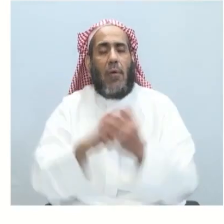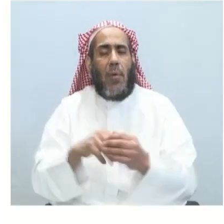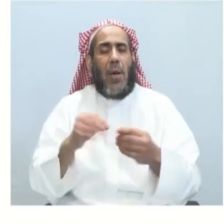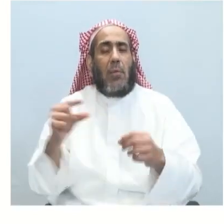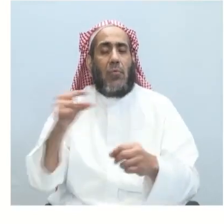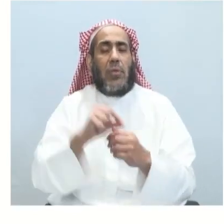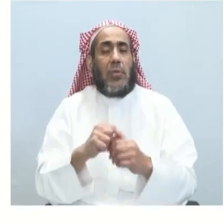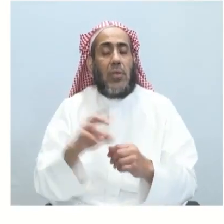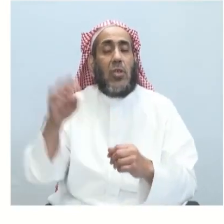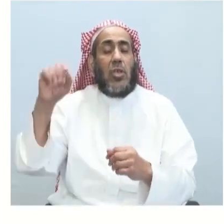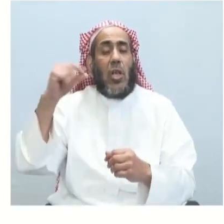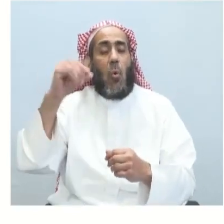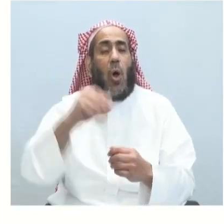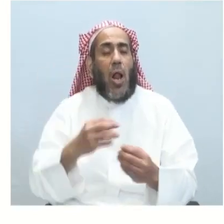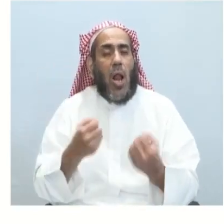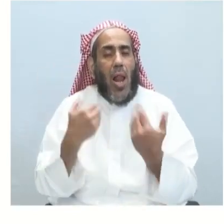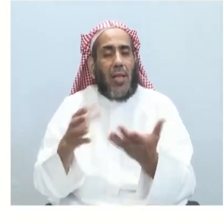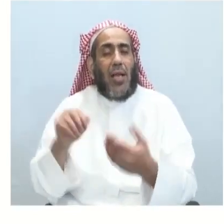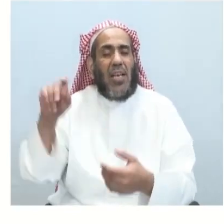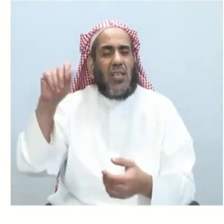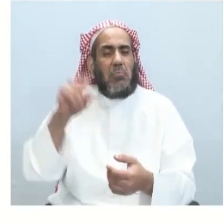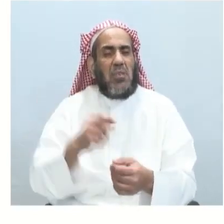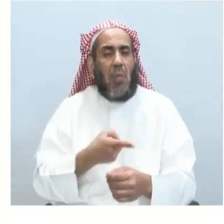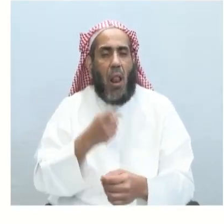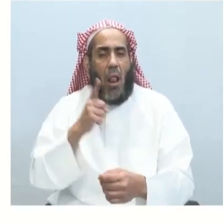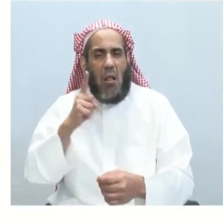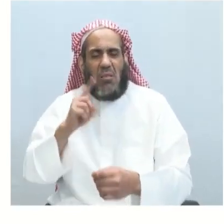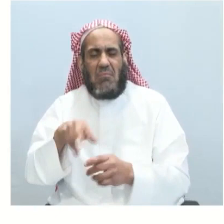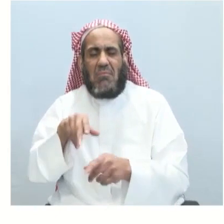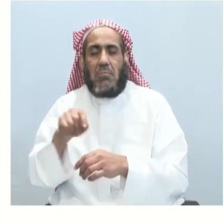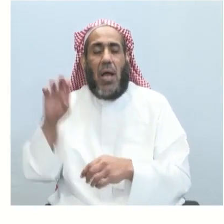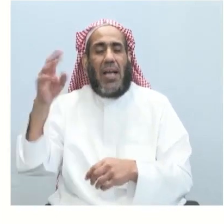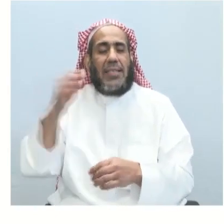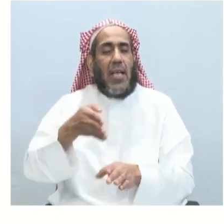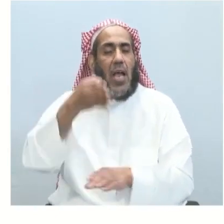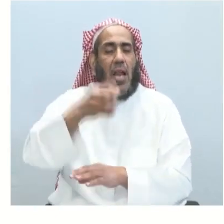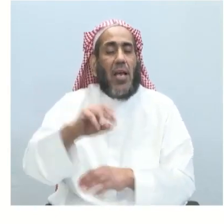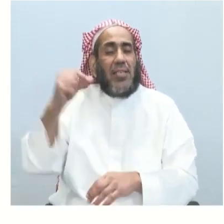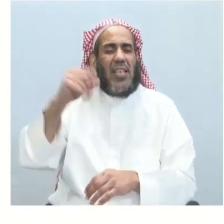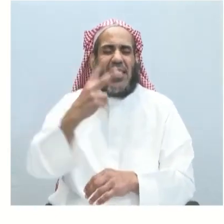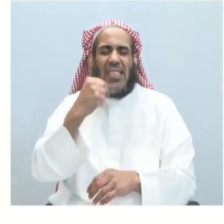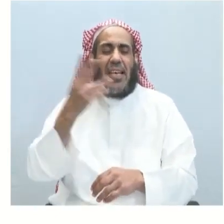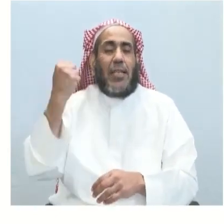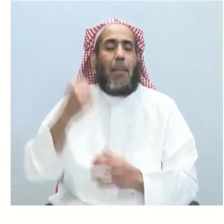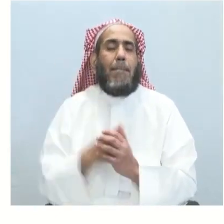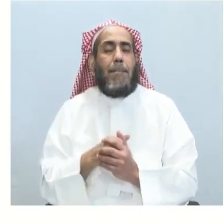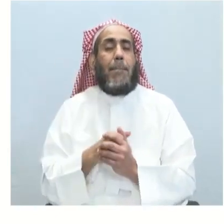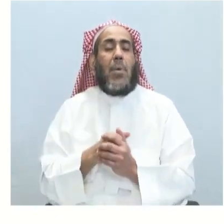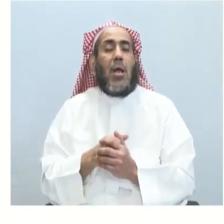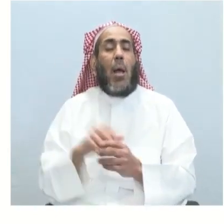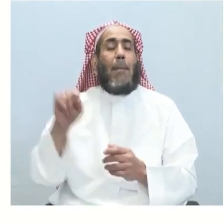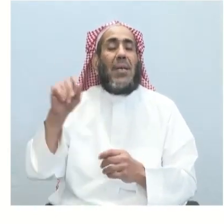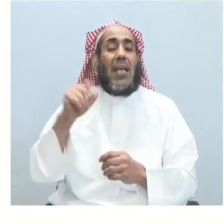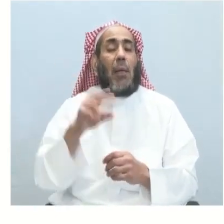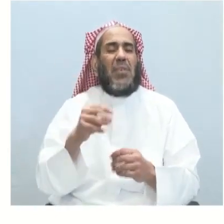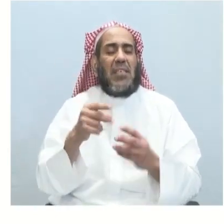المفردات الجدا هنا العطاء جبس اللئيم عن سي ناقتي درس قديم بساب